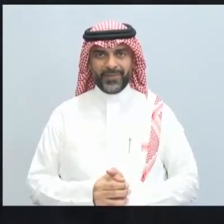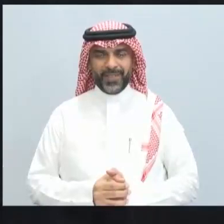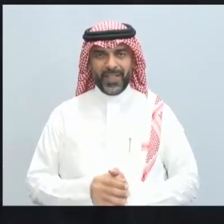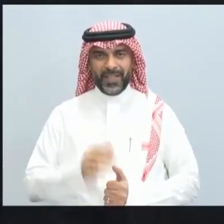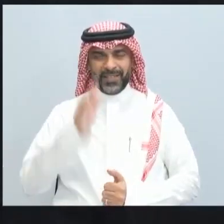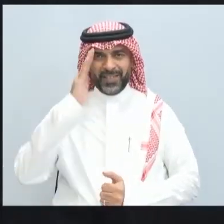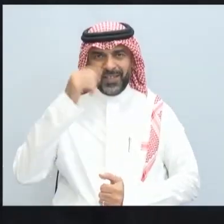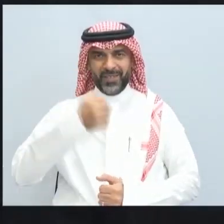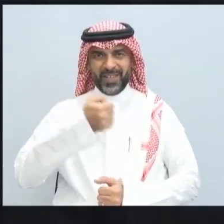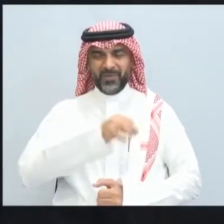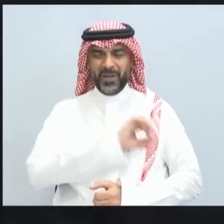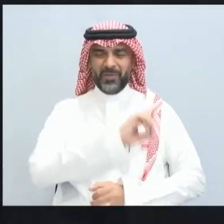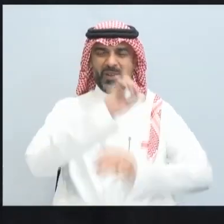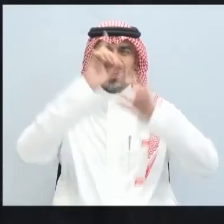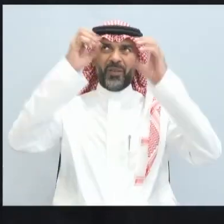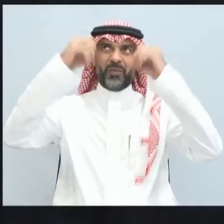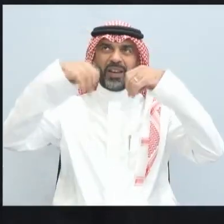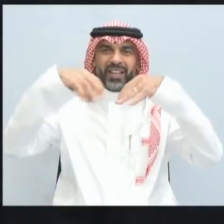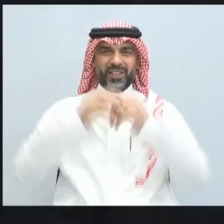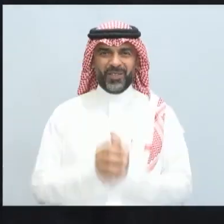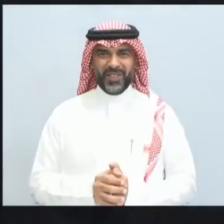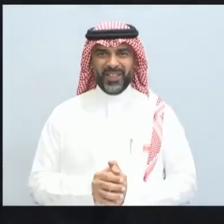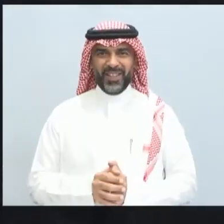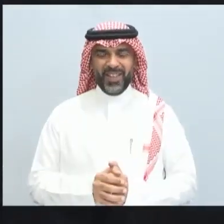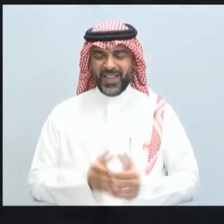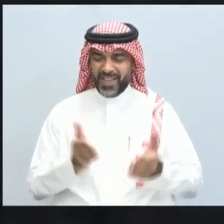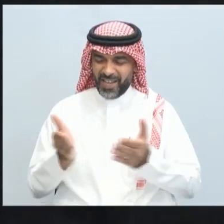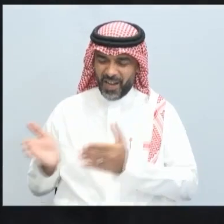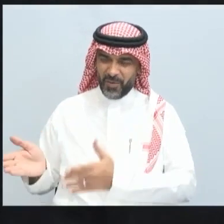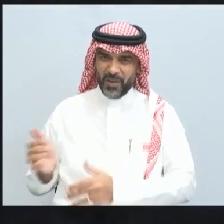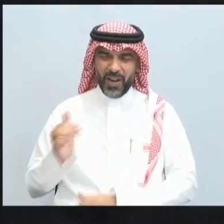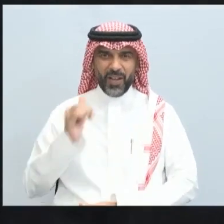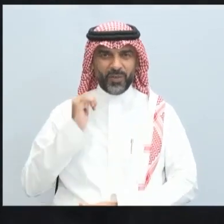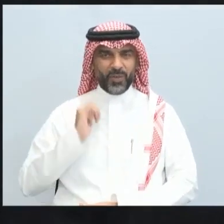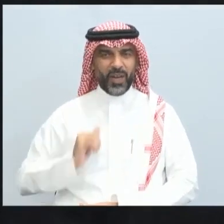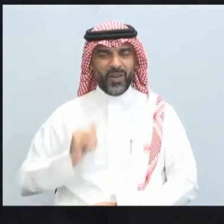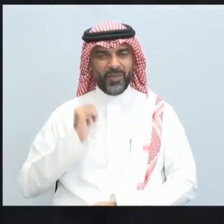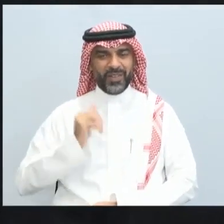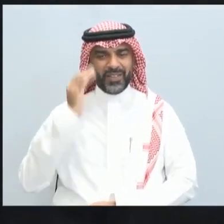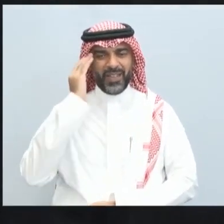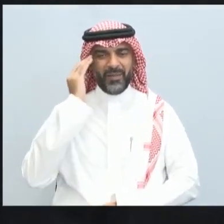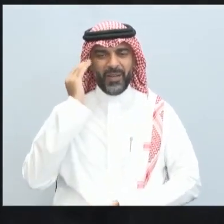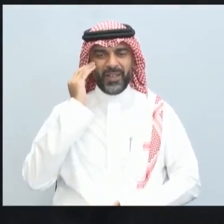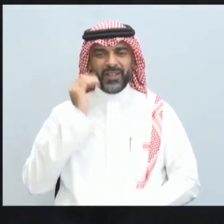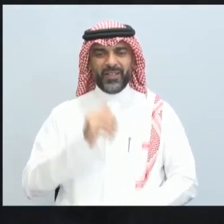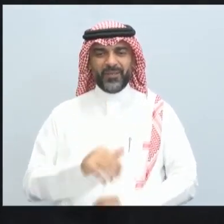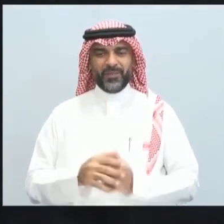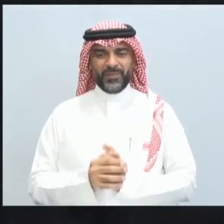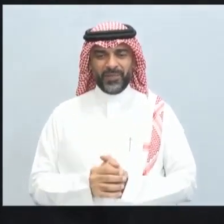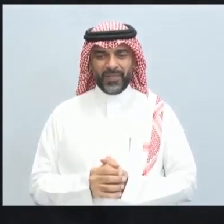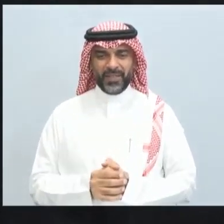السلام عليكم ورحمه الله وبركاته حياكم الله ابنائي وبناتي طلابي